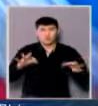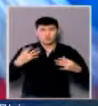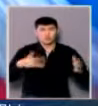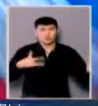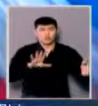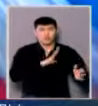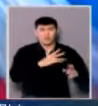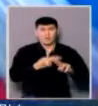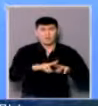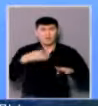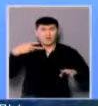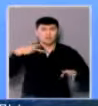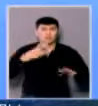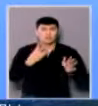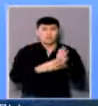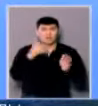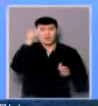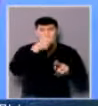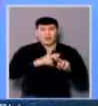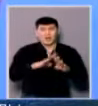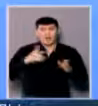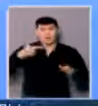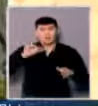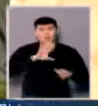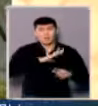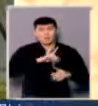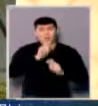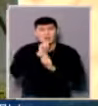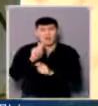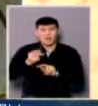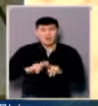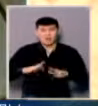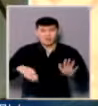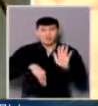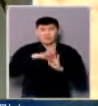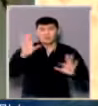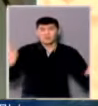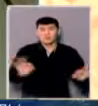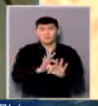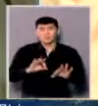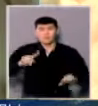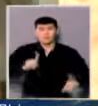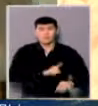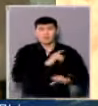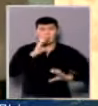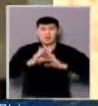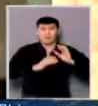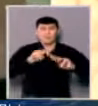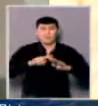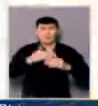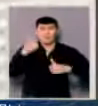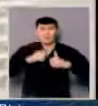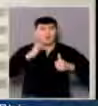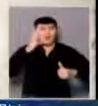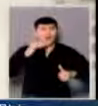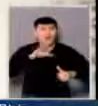В 2009 году в очередной раз Гатау Бишев был удостоен признания за высокое исполнительское мастерство на международных фестивалях в